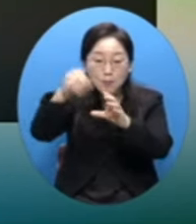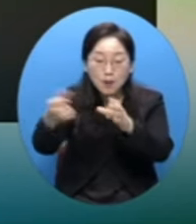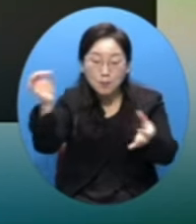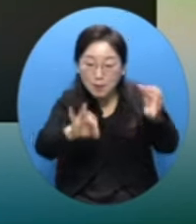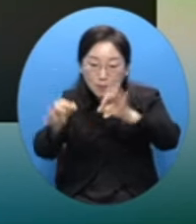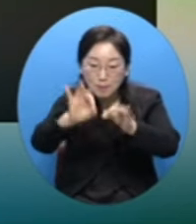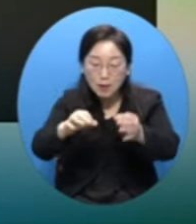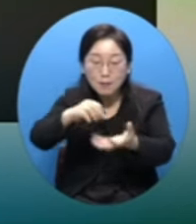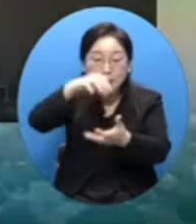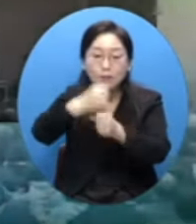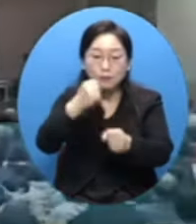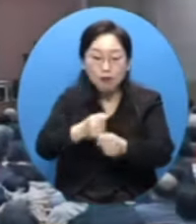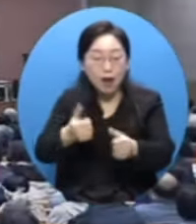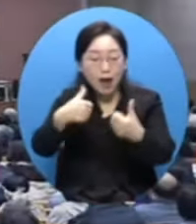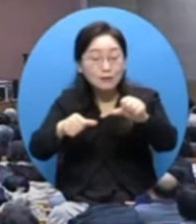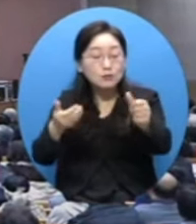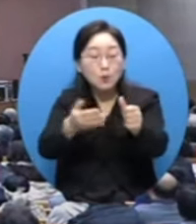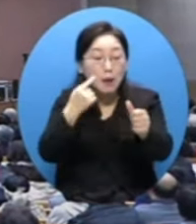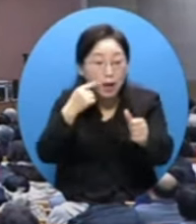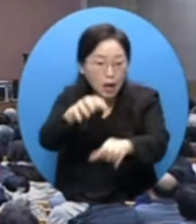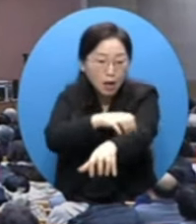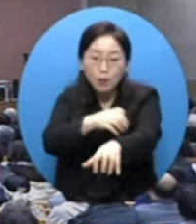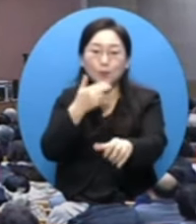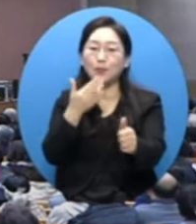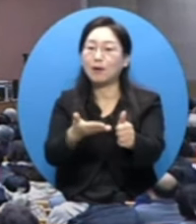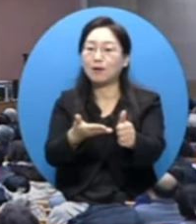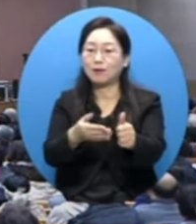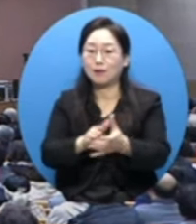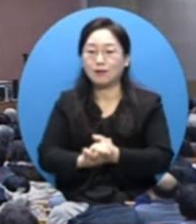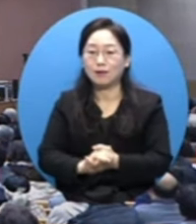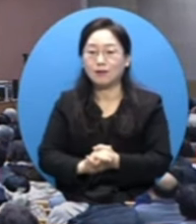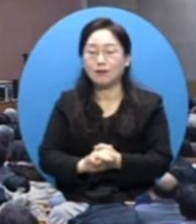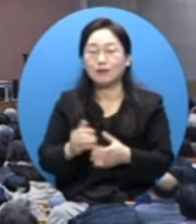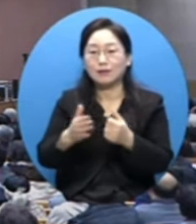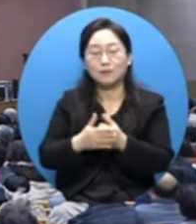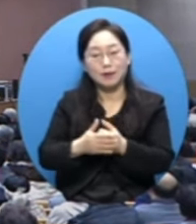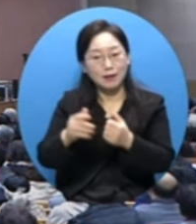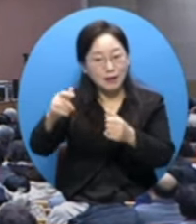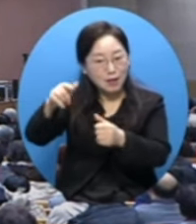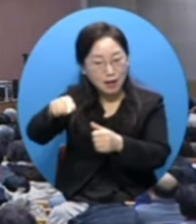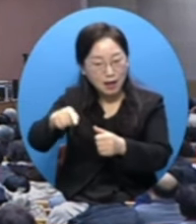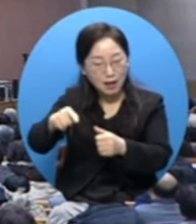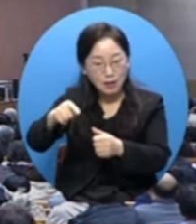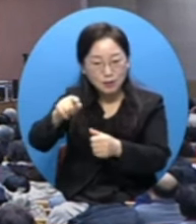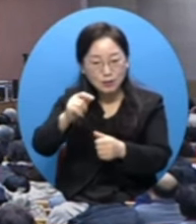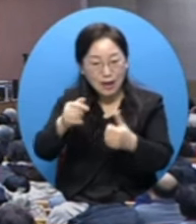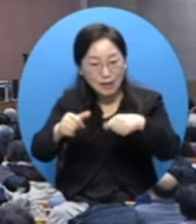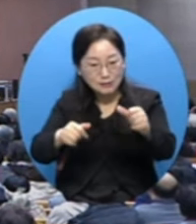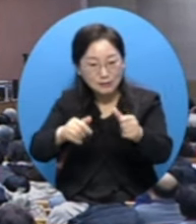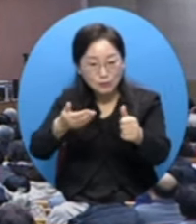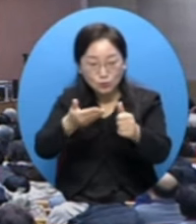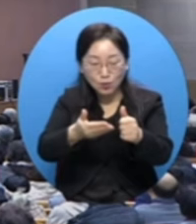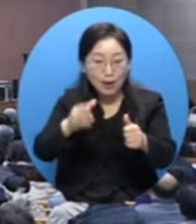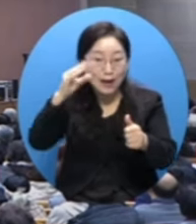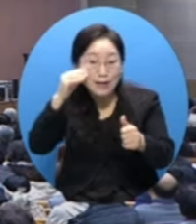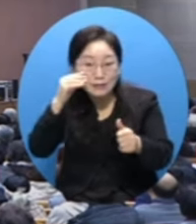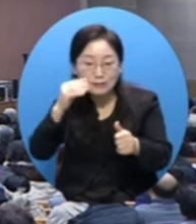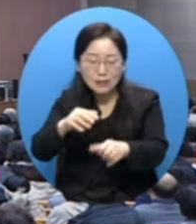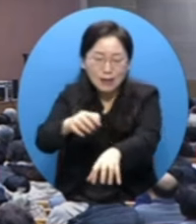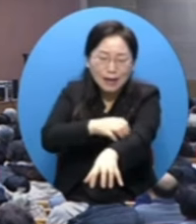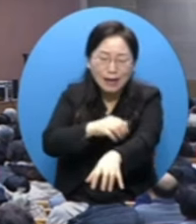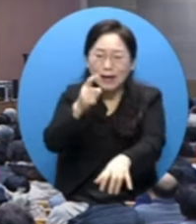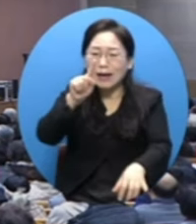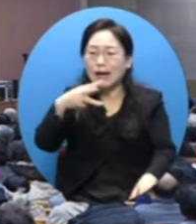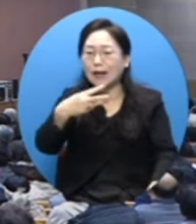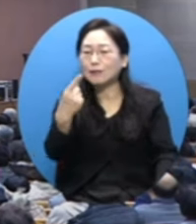아이가 몸을 긁지 않아요. 그래서 이 아들한테 먹여서 큰 효과를 보았는데 이 빵이 알레르기, 아토피를 비롯한